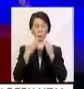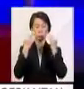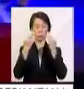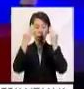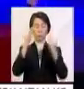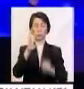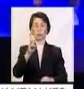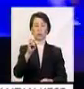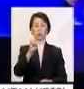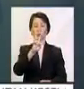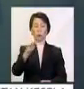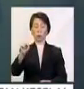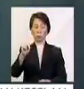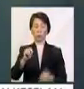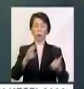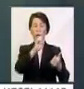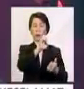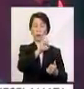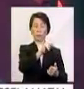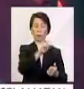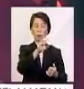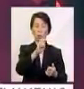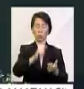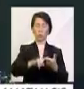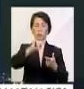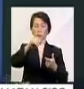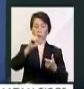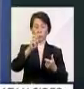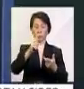era 60-an antaranya A. Rahman On, J.